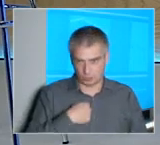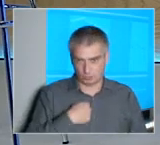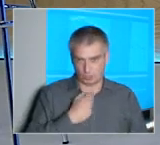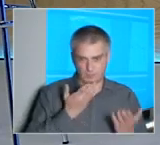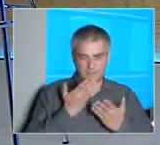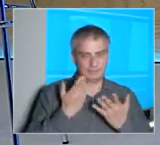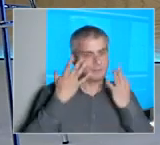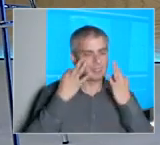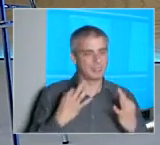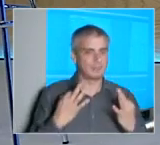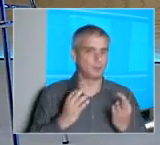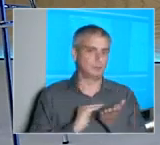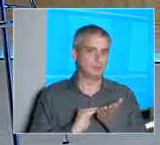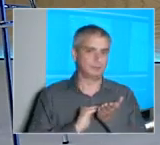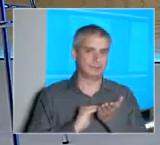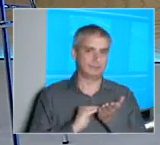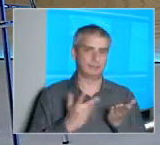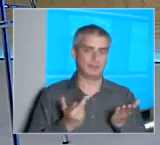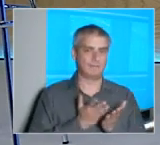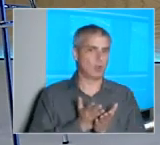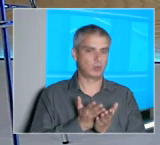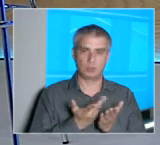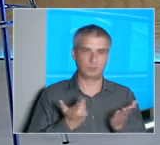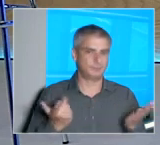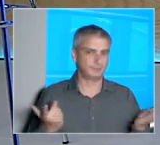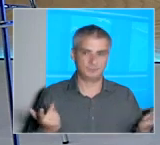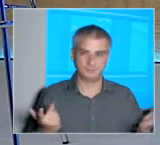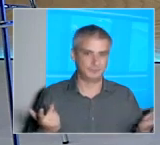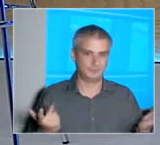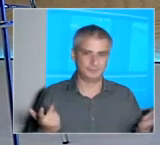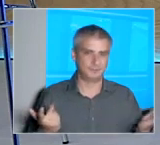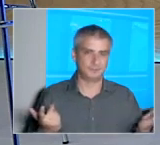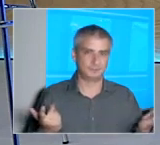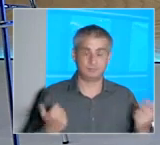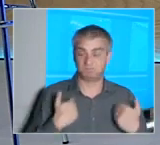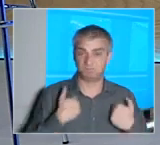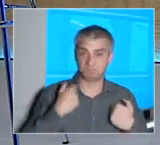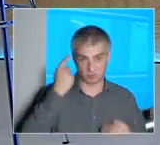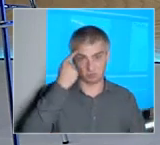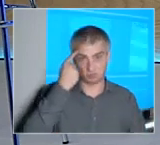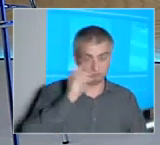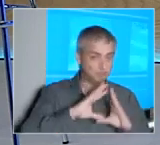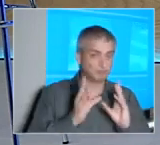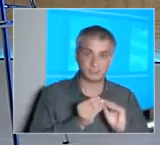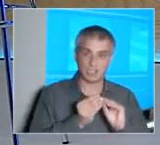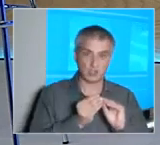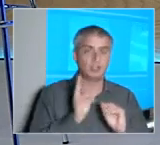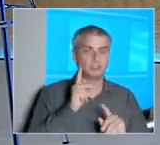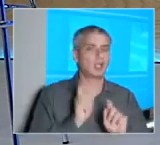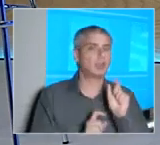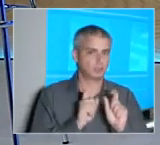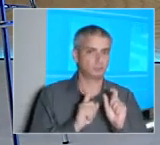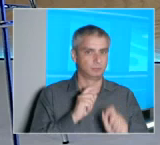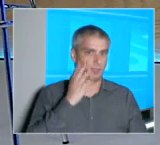פה לנימוס אלמנטרי והוגנות והכל, אבל אני חושב שבסך הכל יש אנשים